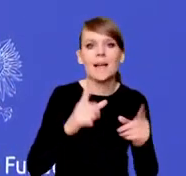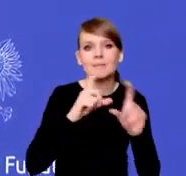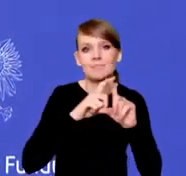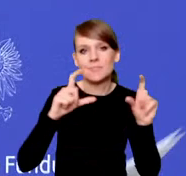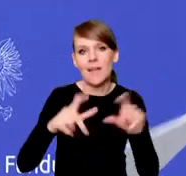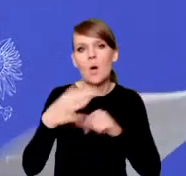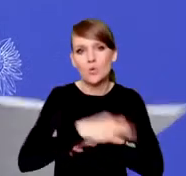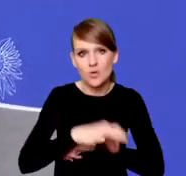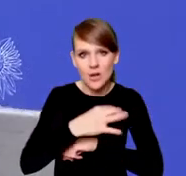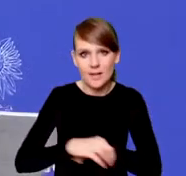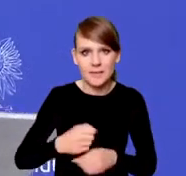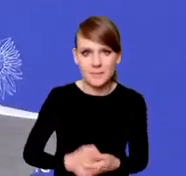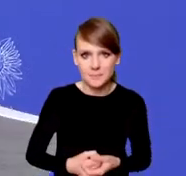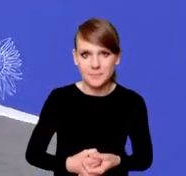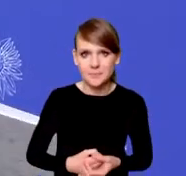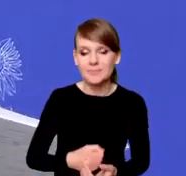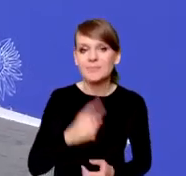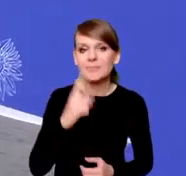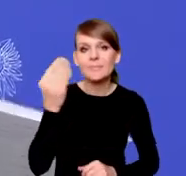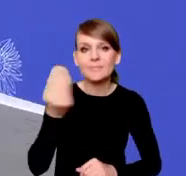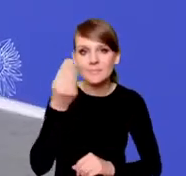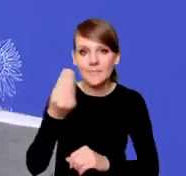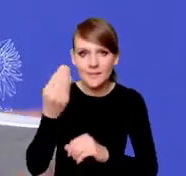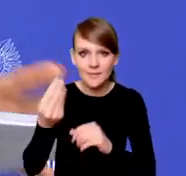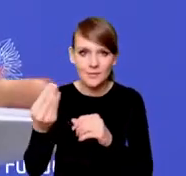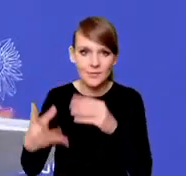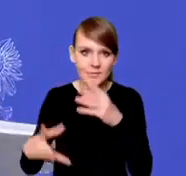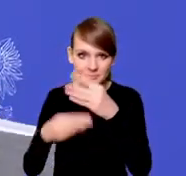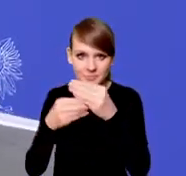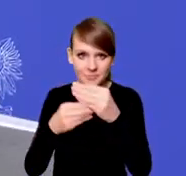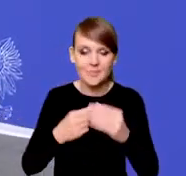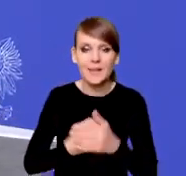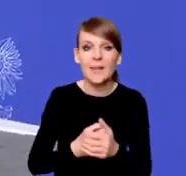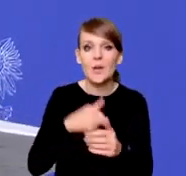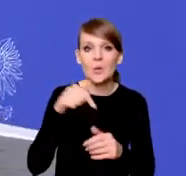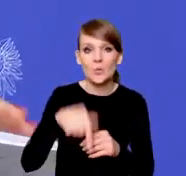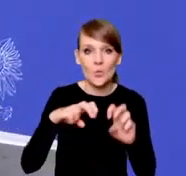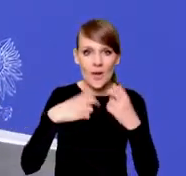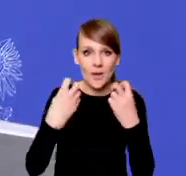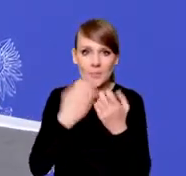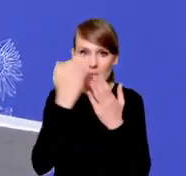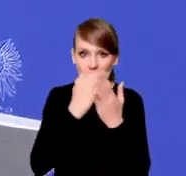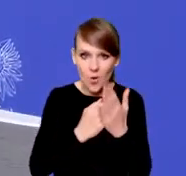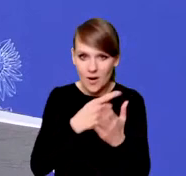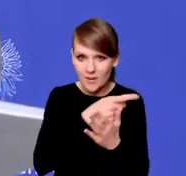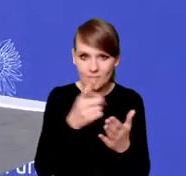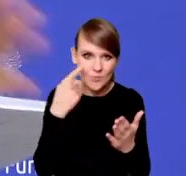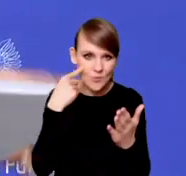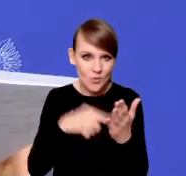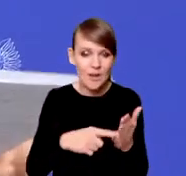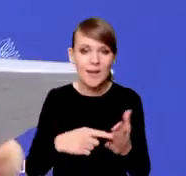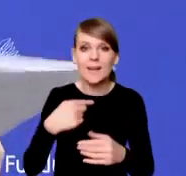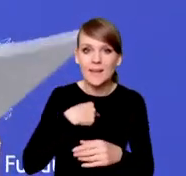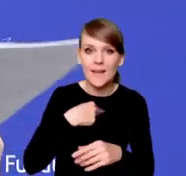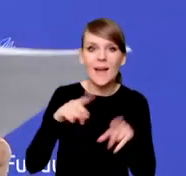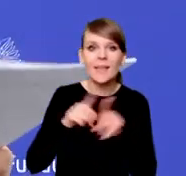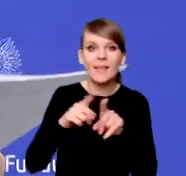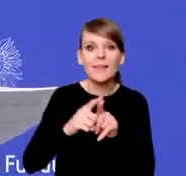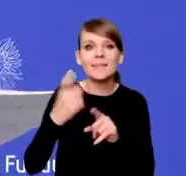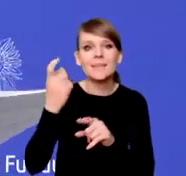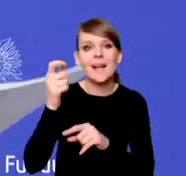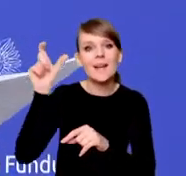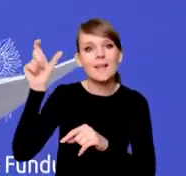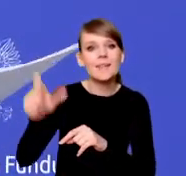jeszcze jedno nawiązanie, ponieważ w programie naszego webinarium mogli Państwo zobaczyć, że zarówno ja, jak i za chwilę zamykający